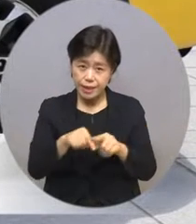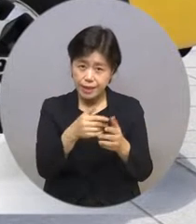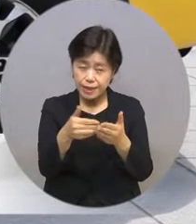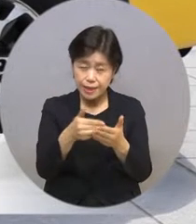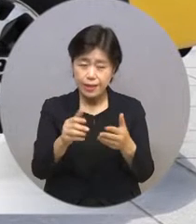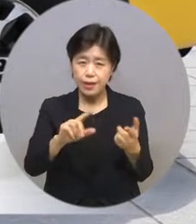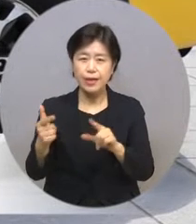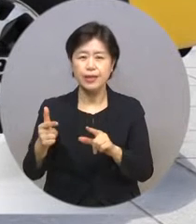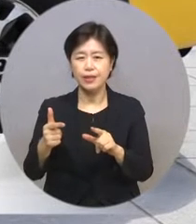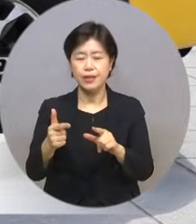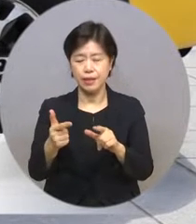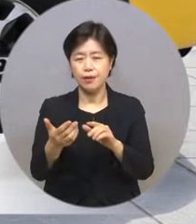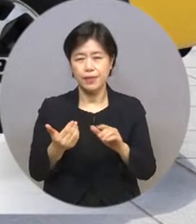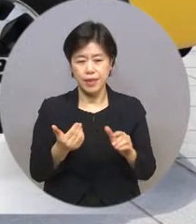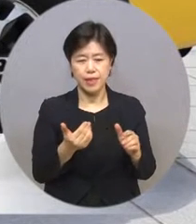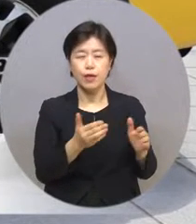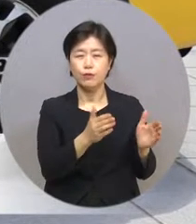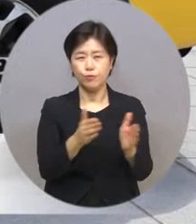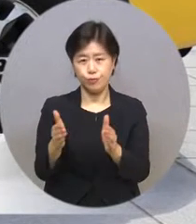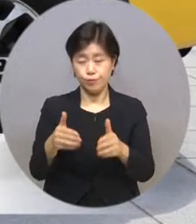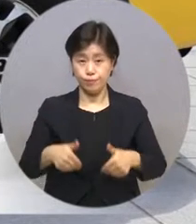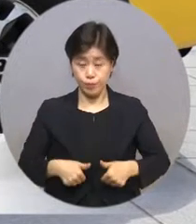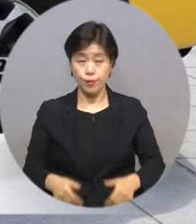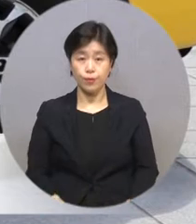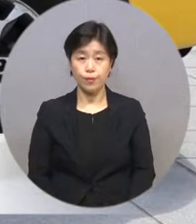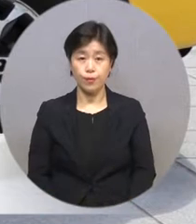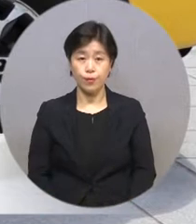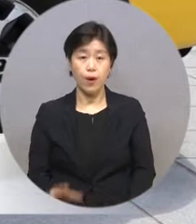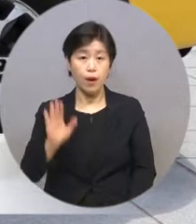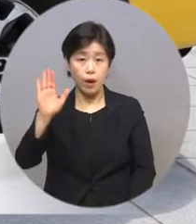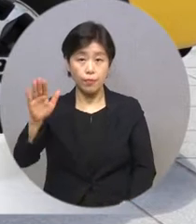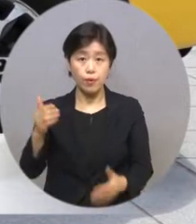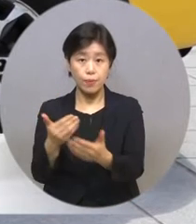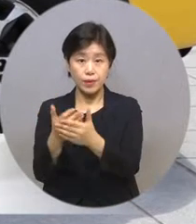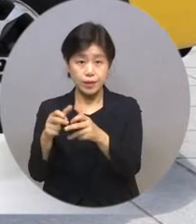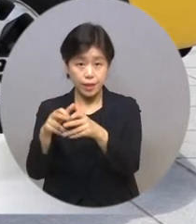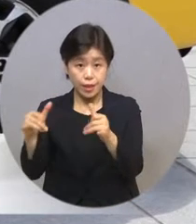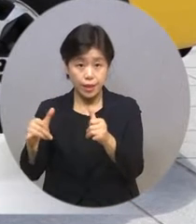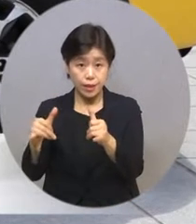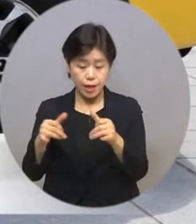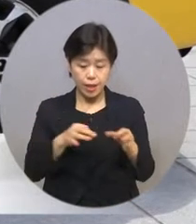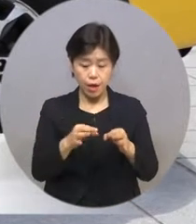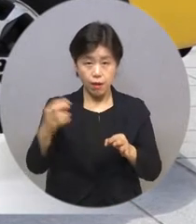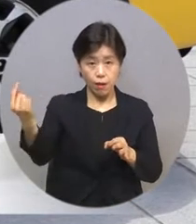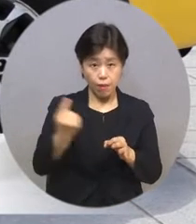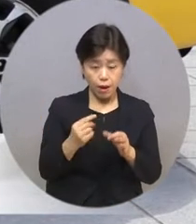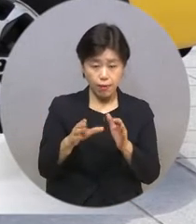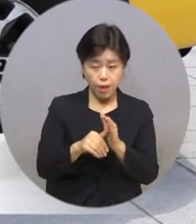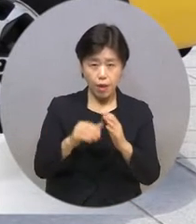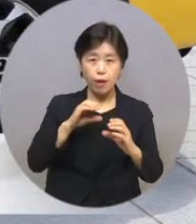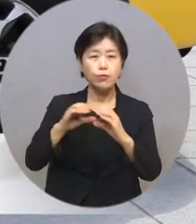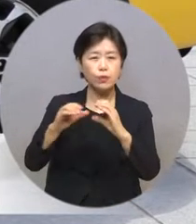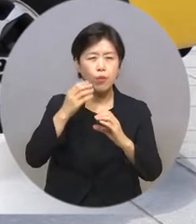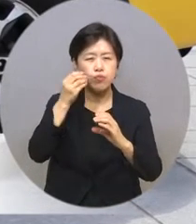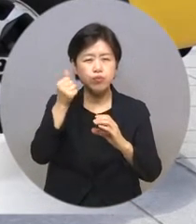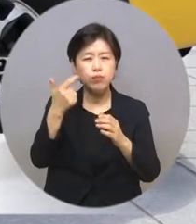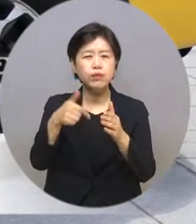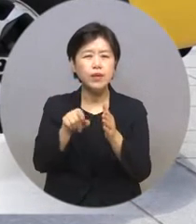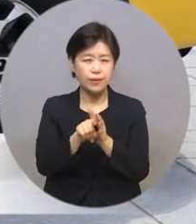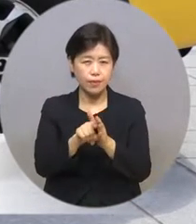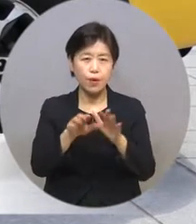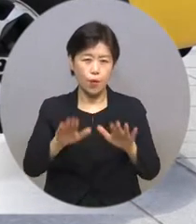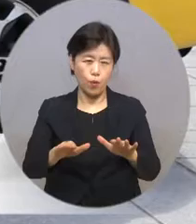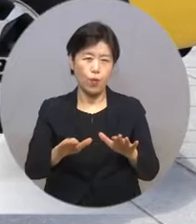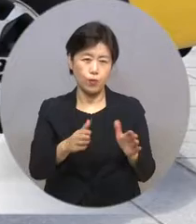앞으로 발달장애인들이 가게 왔을 때 좀 더 의사소통하고 이제 앞으로 잘 이용할 수 있게끔 하려고 하는 취지가